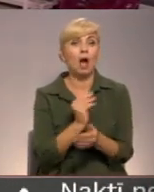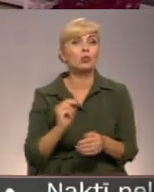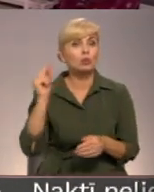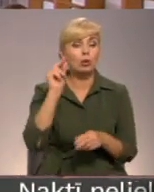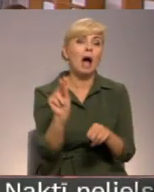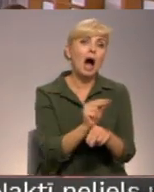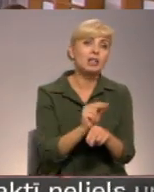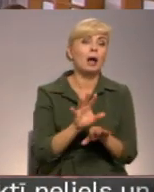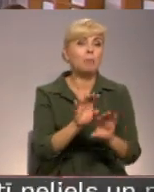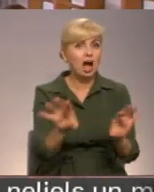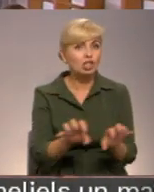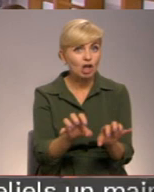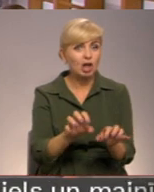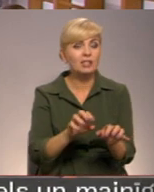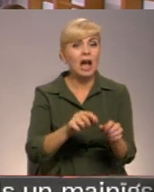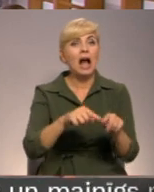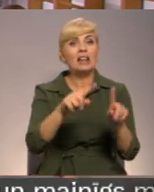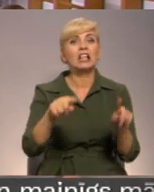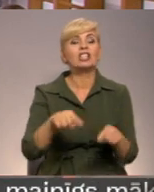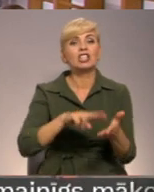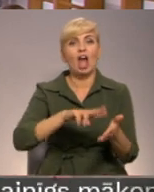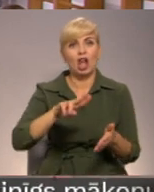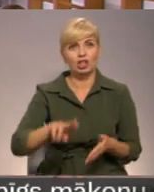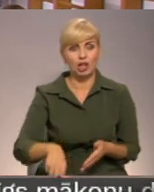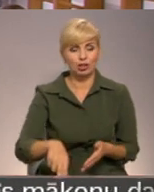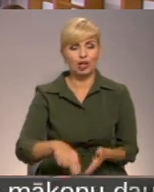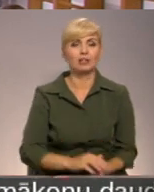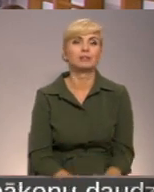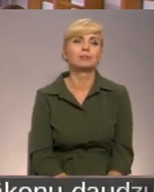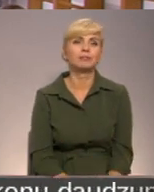ārstnieciskā masāža licencēšanas. Evika Muizniece, Ļubava Trane, Alksniņš Kristovs, Dotkom televīzija.